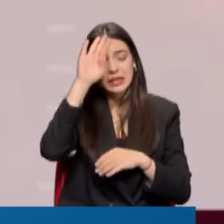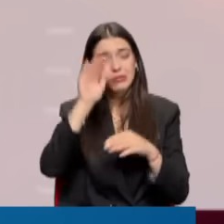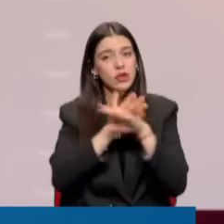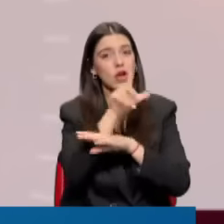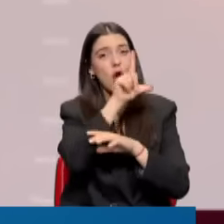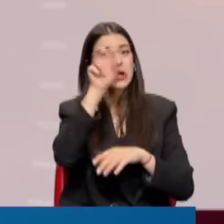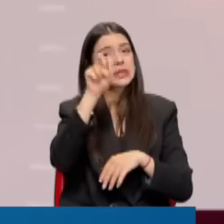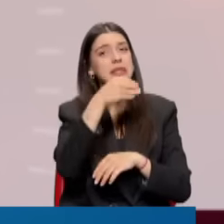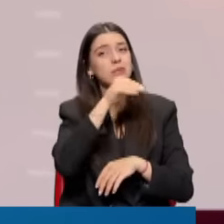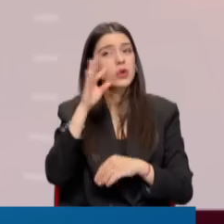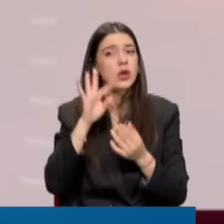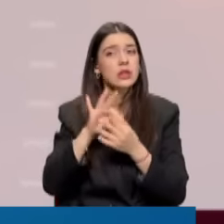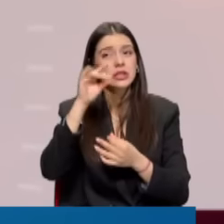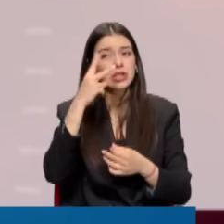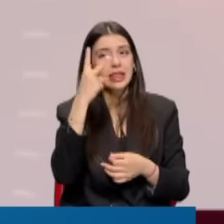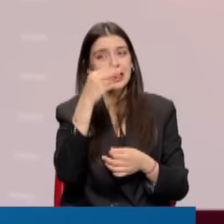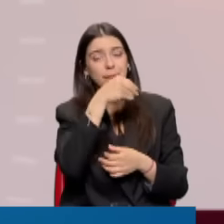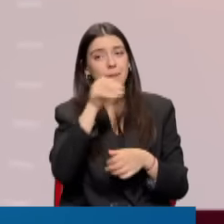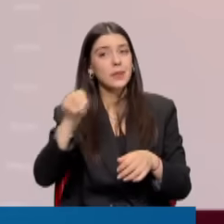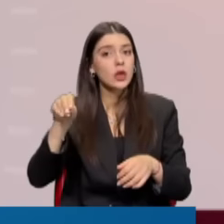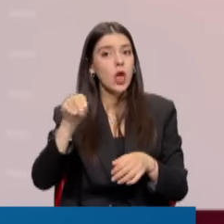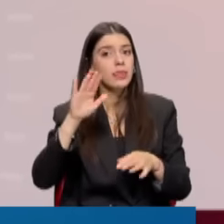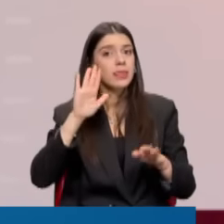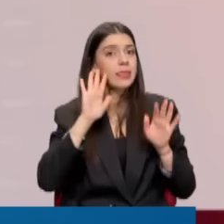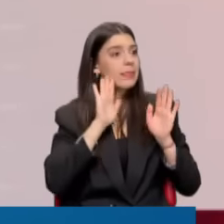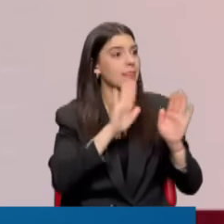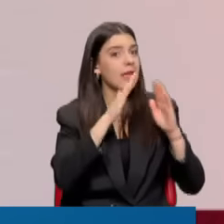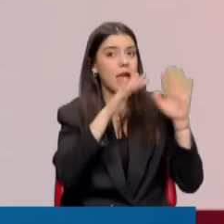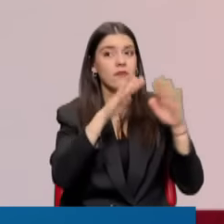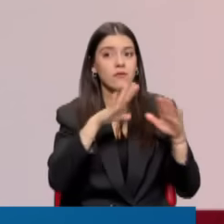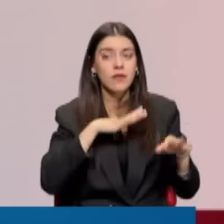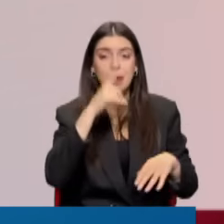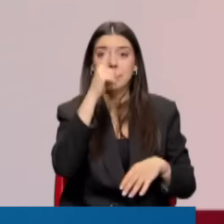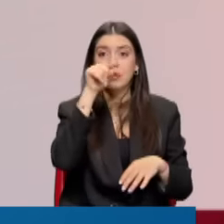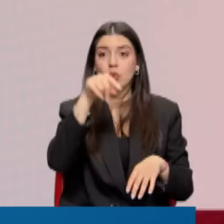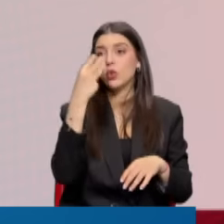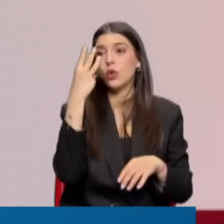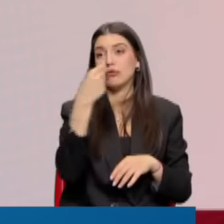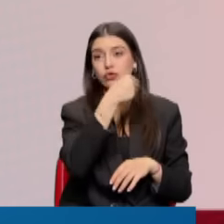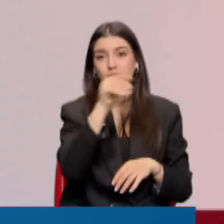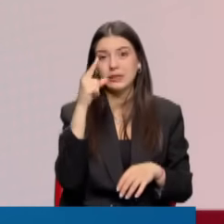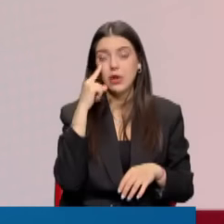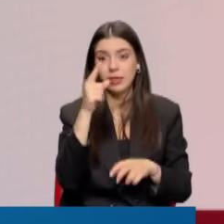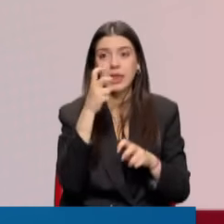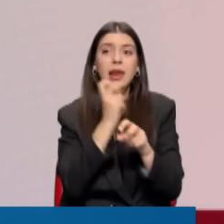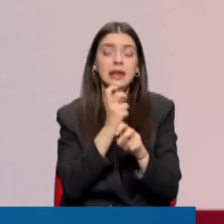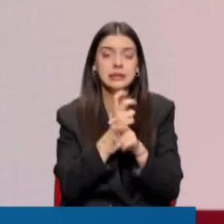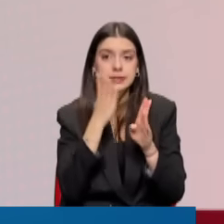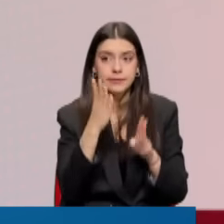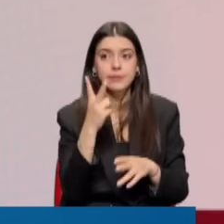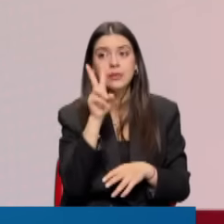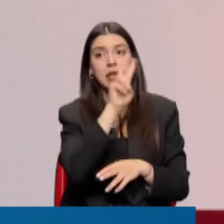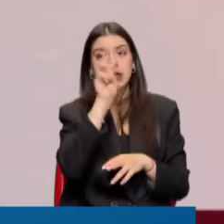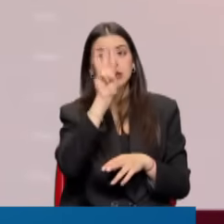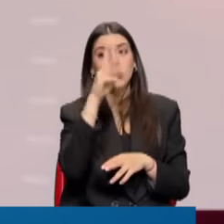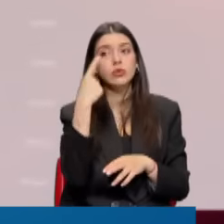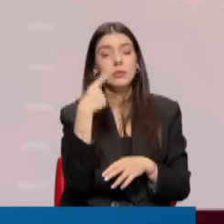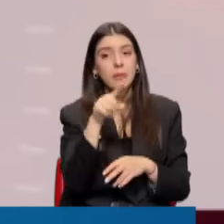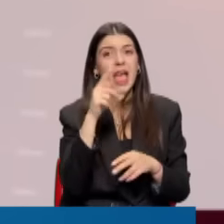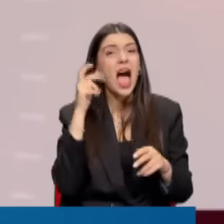18 milyon 2 milyonluk Yapı stoğunda yaşıyor ve bunun 1.3 milyonu riskli 230.000 tanesinin